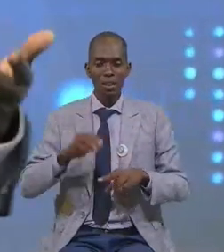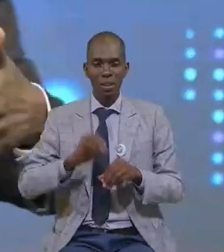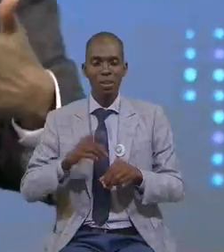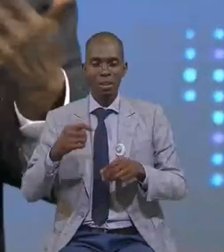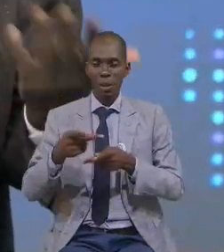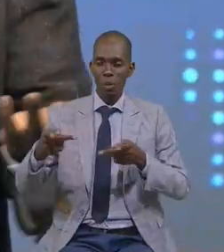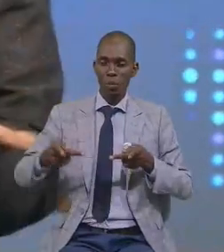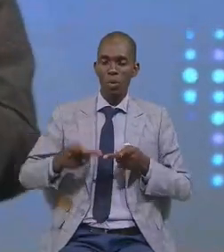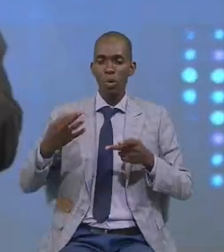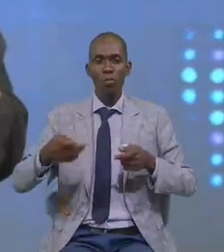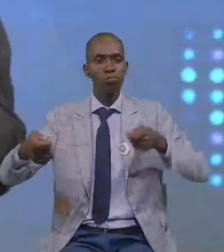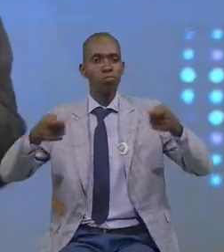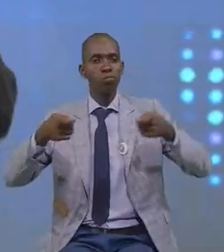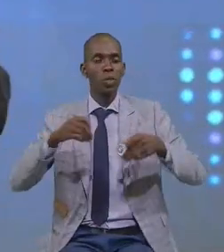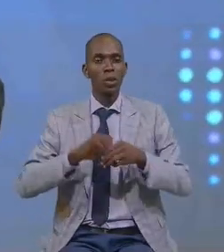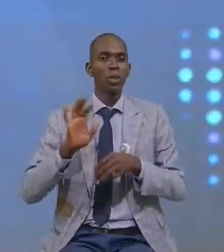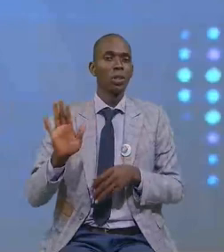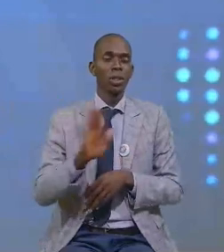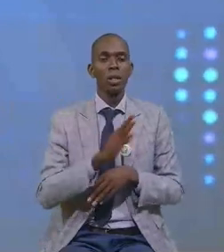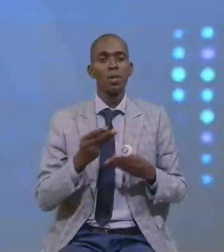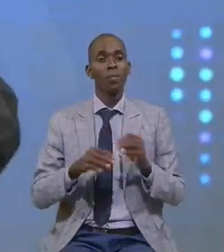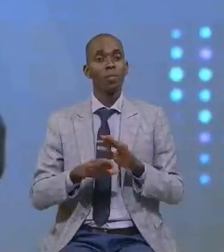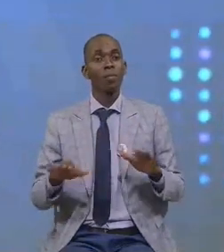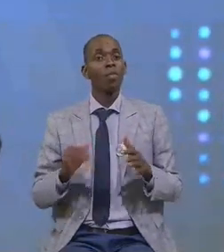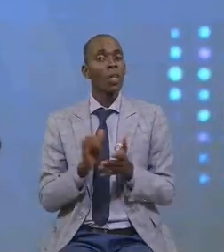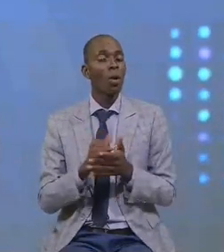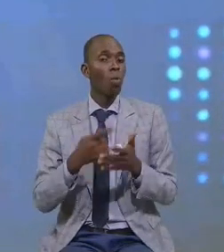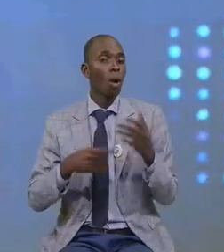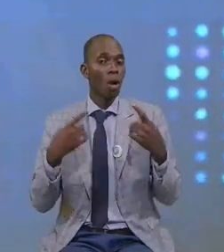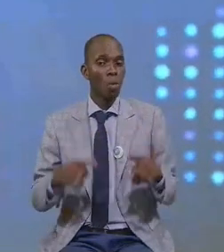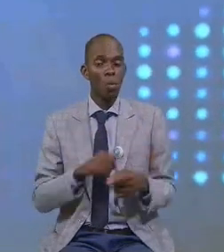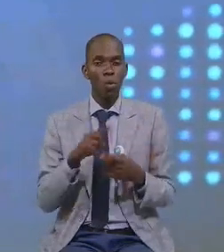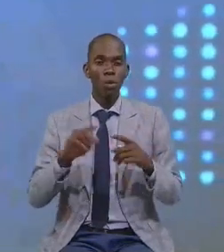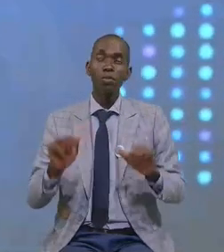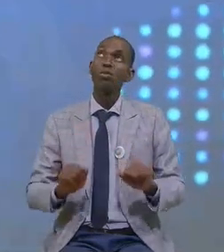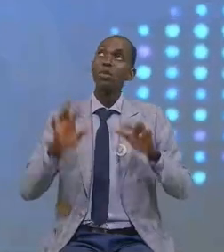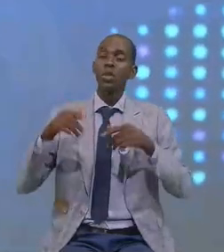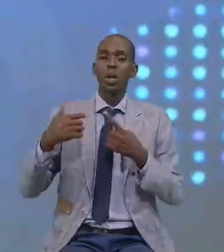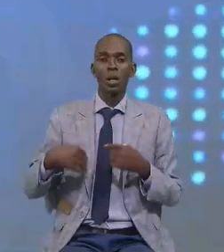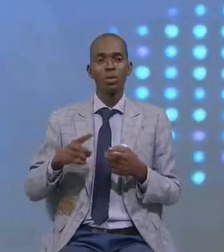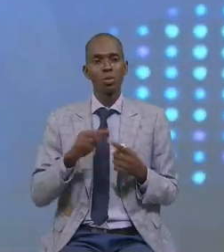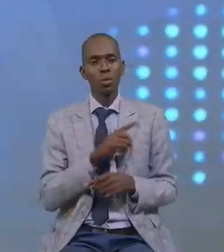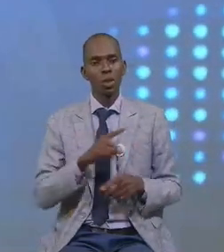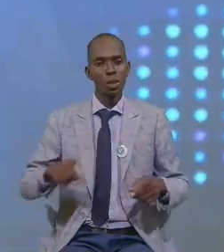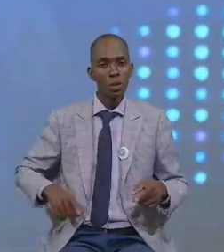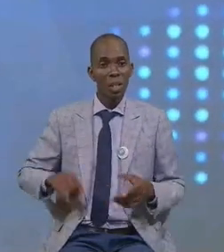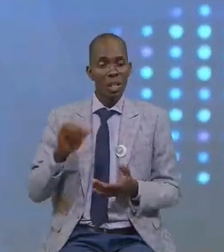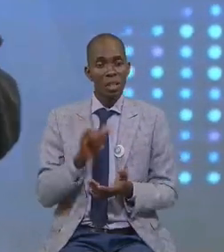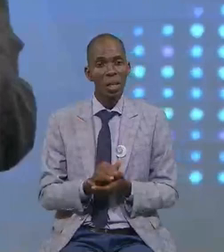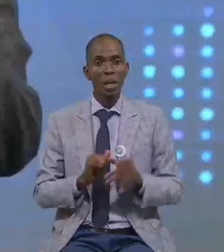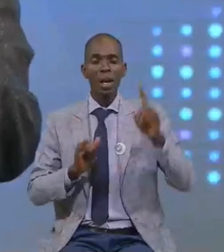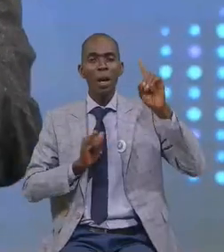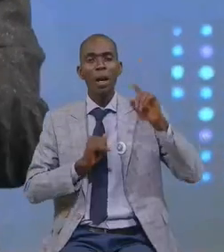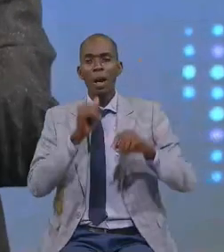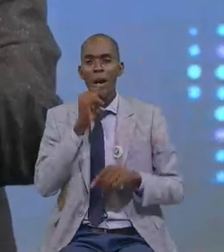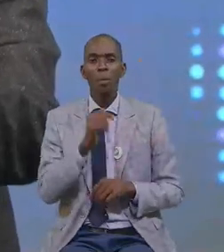trône de gouvernance. Alors, lorsque tu donnes ton cœur au Seigneur, je leur donnerai un cœur pour qu'ils connaissent que je suis